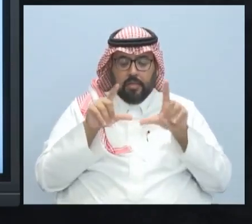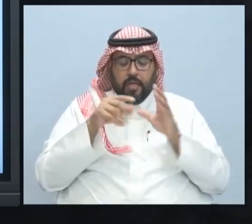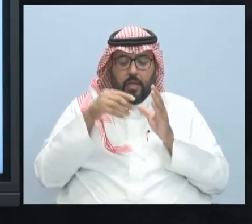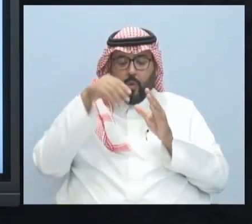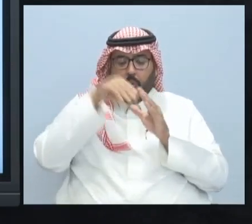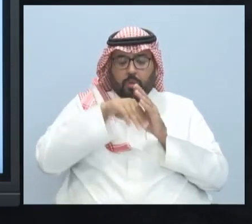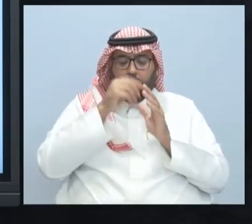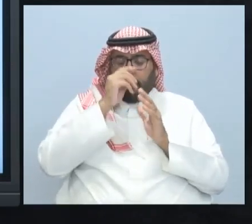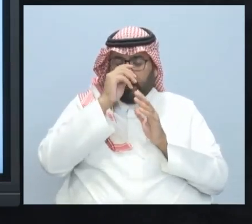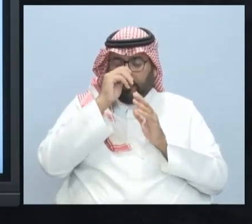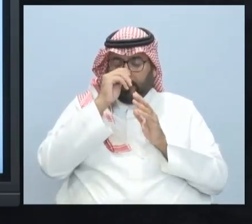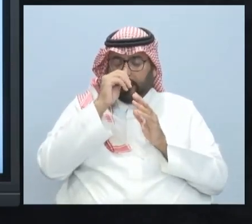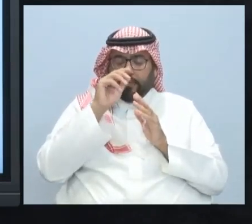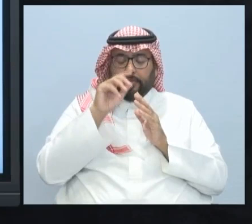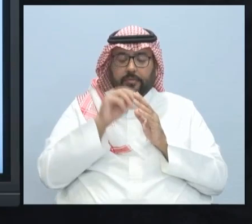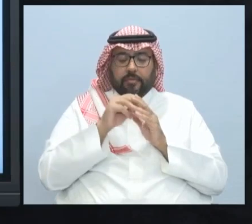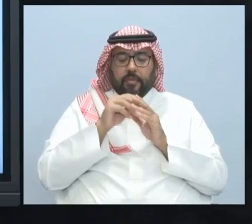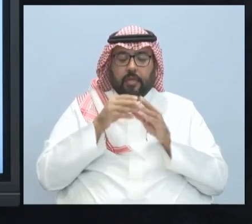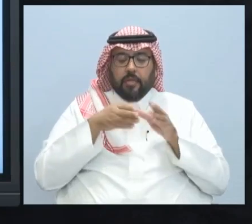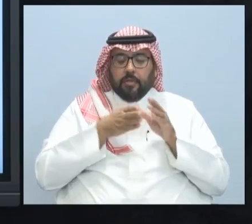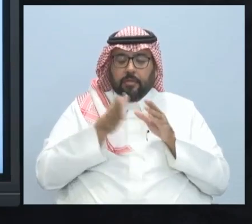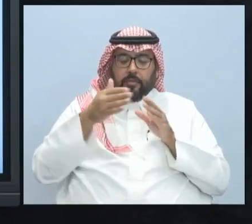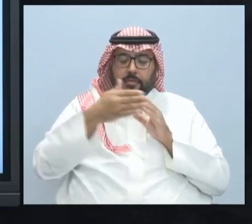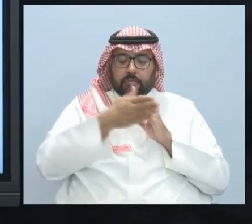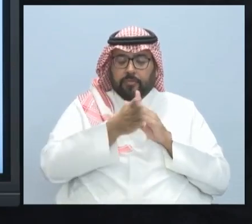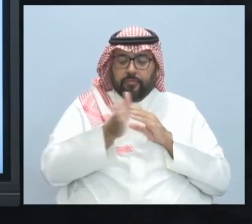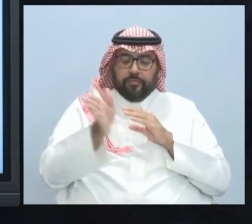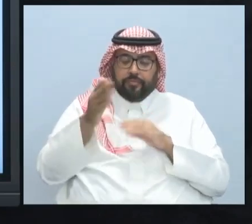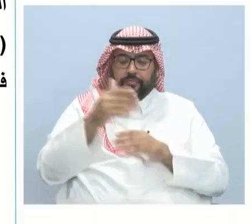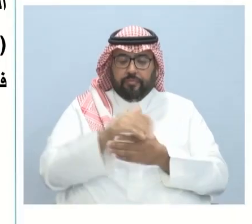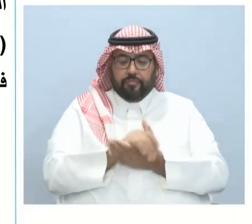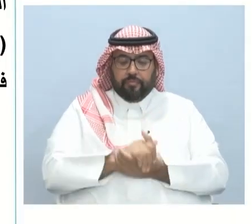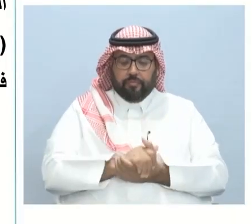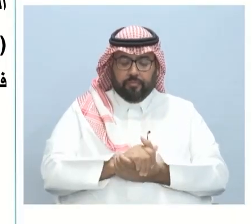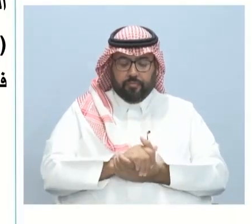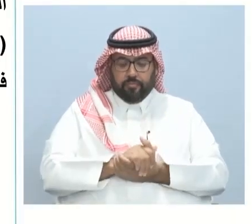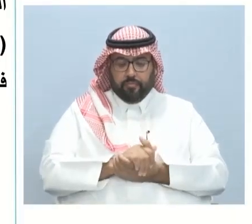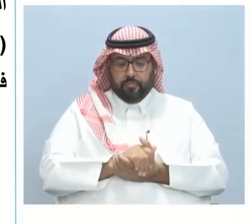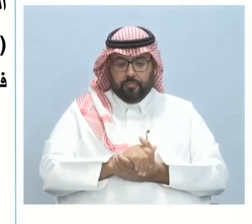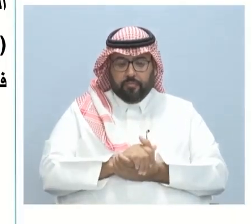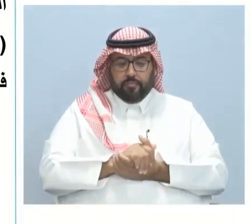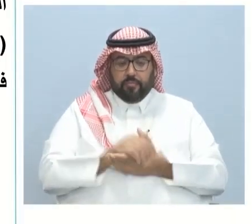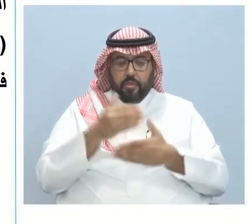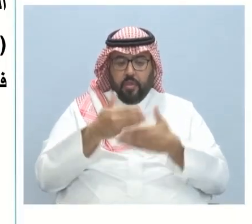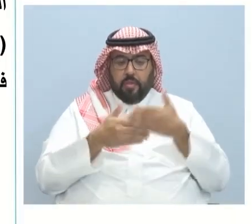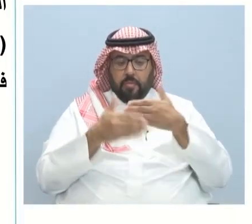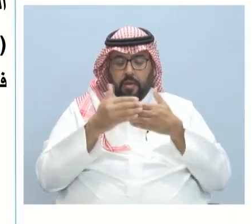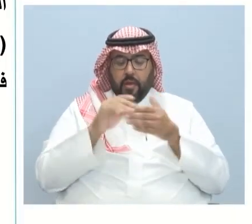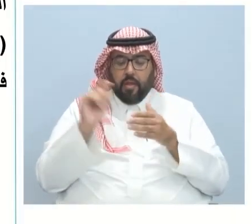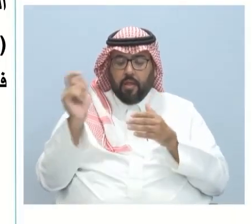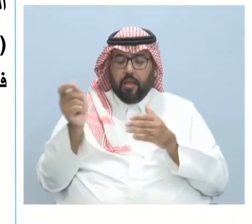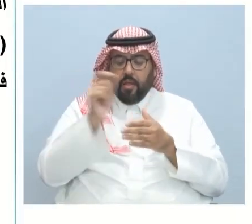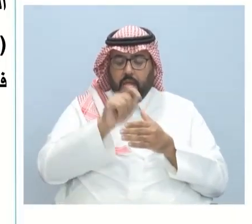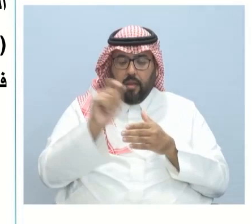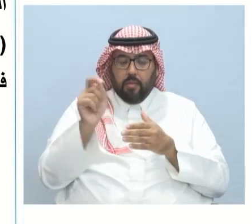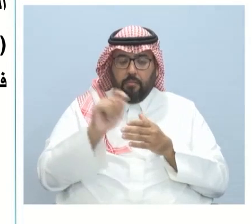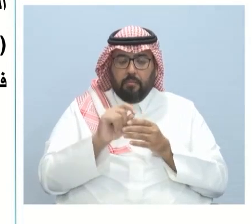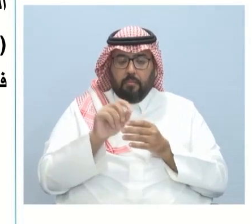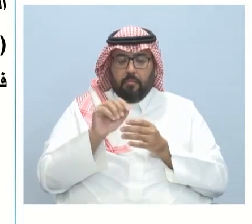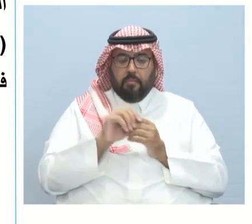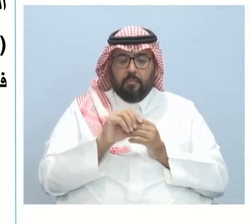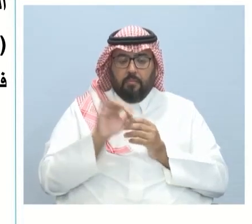ويمكنك استخدامه لرسم مسار حركه الروبوت يمكن استخدام لبنه نقل القلم موف